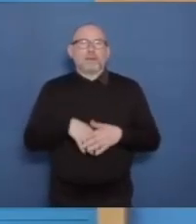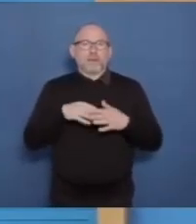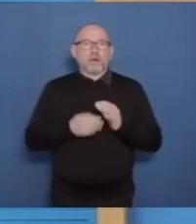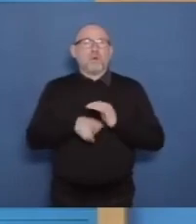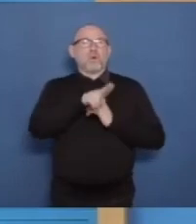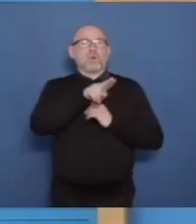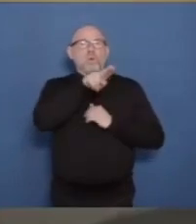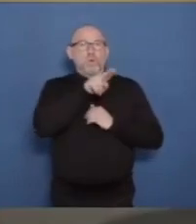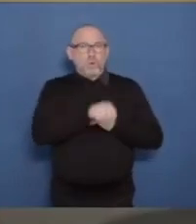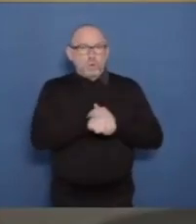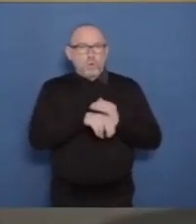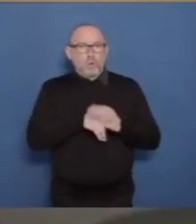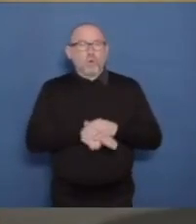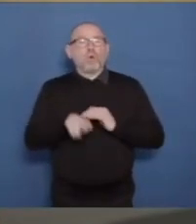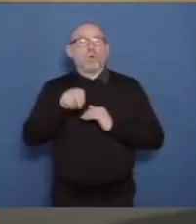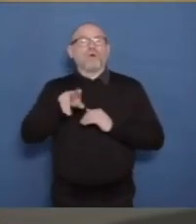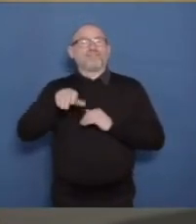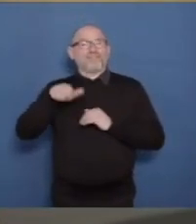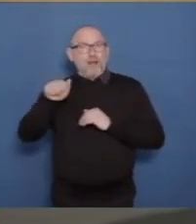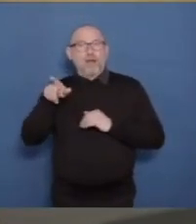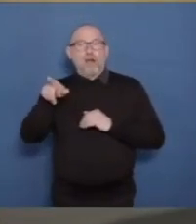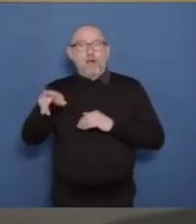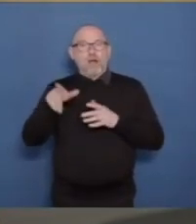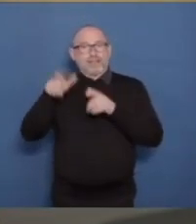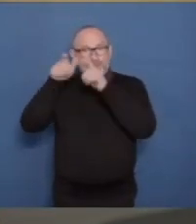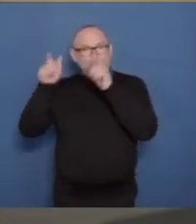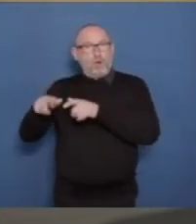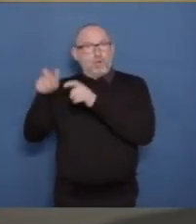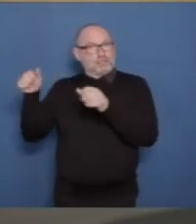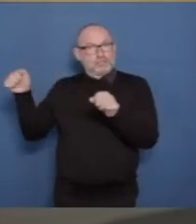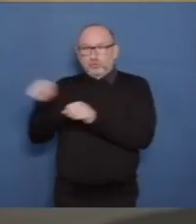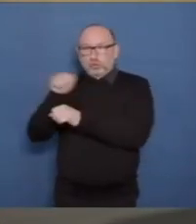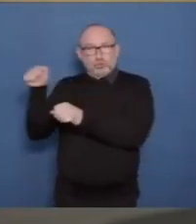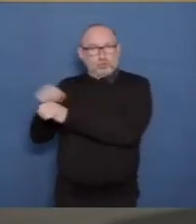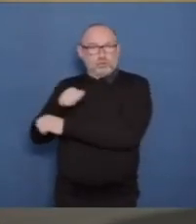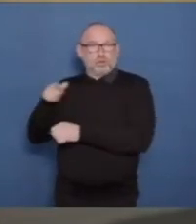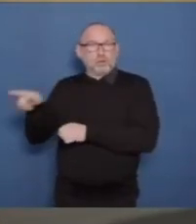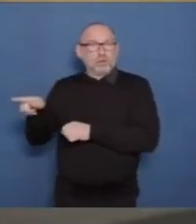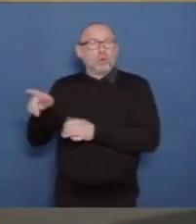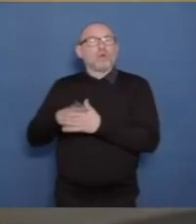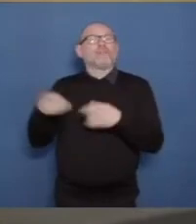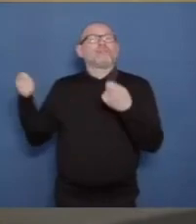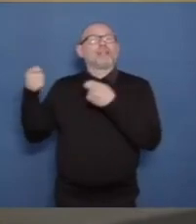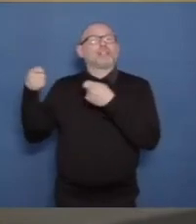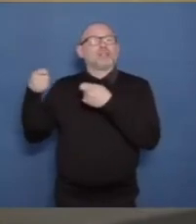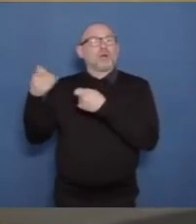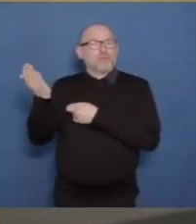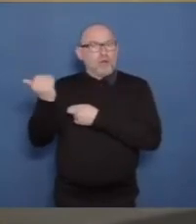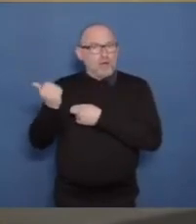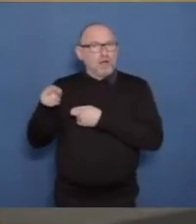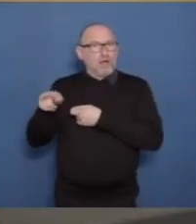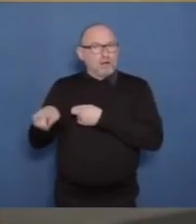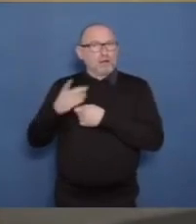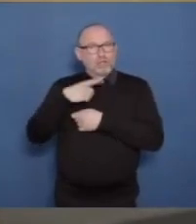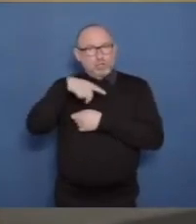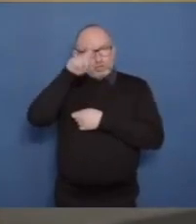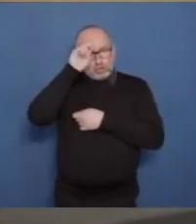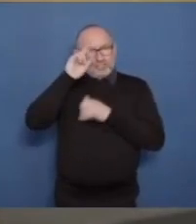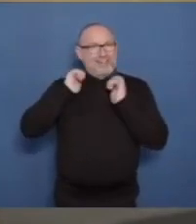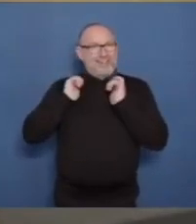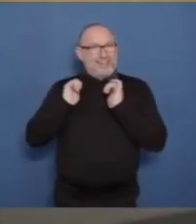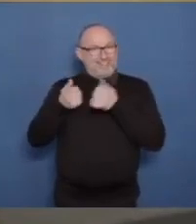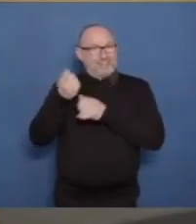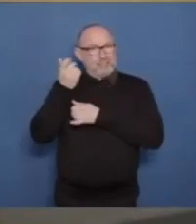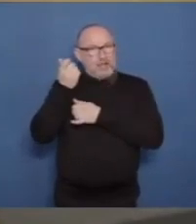UN- und UNRWA-Gebäude in Gaza, die zerstört wurden. UNRWA wird ja auch finanziert unter anderem von deutschen